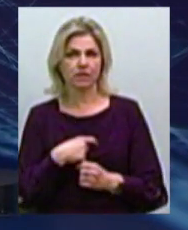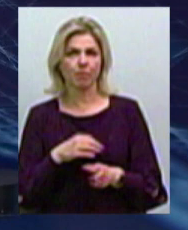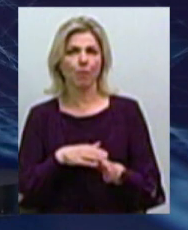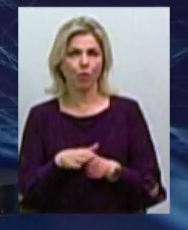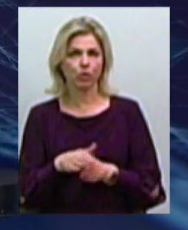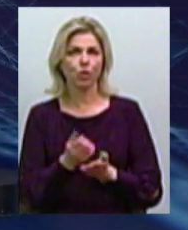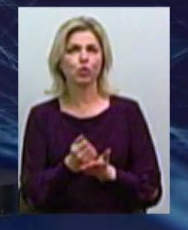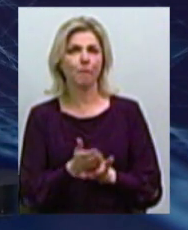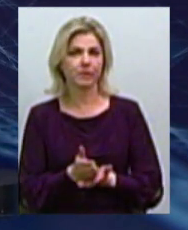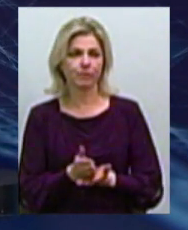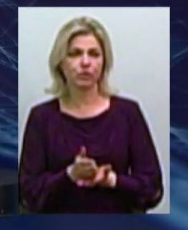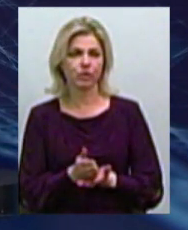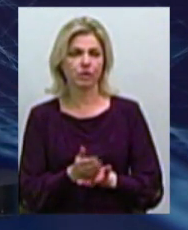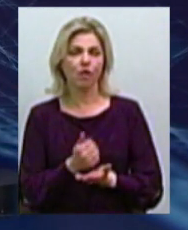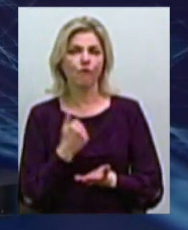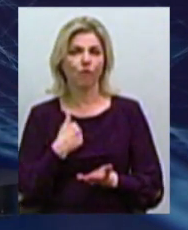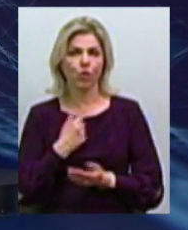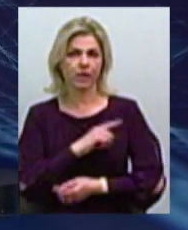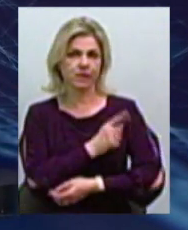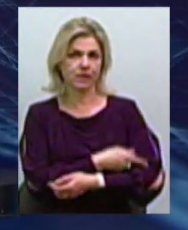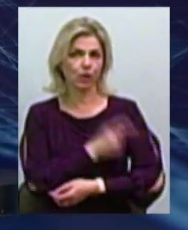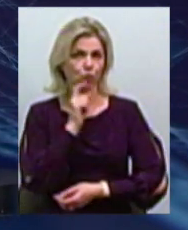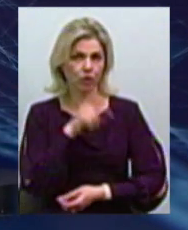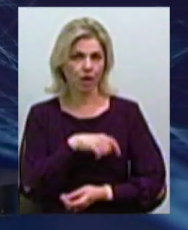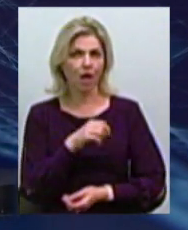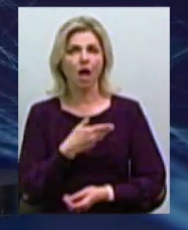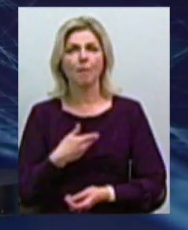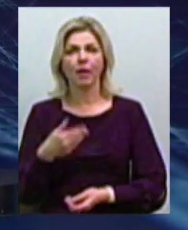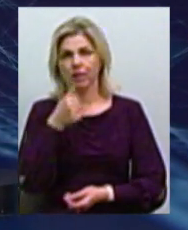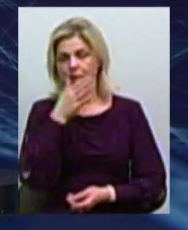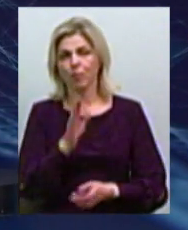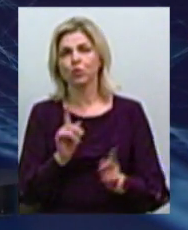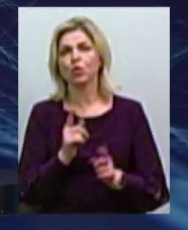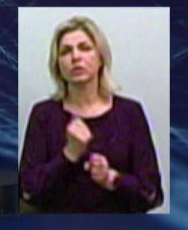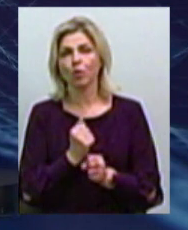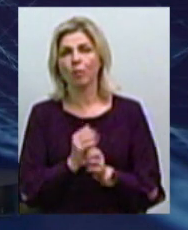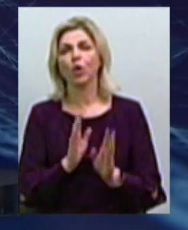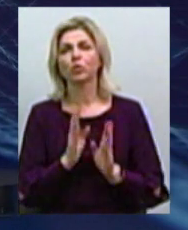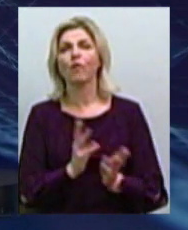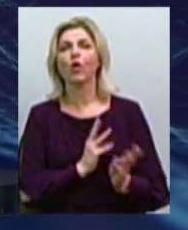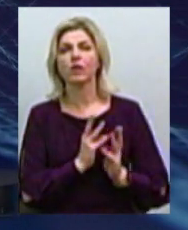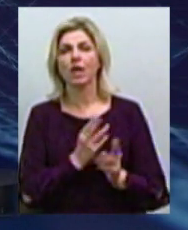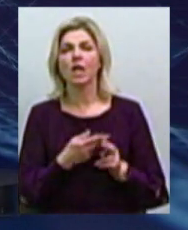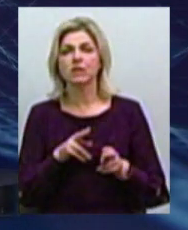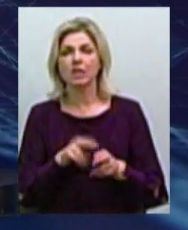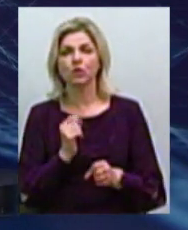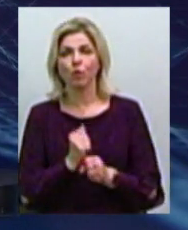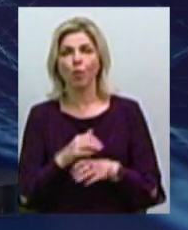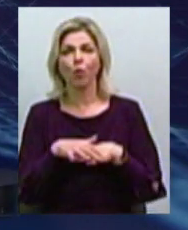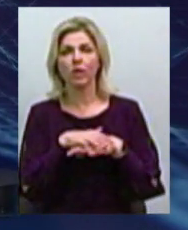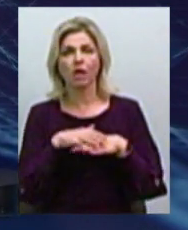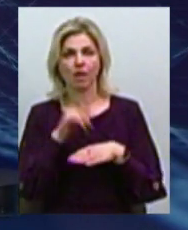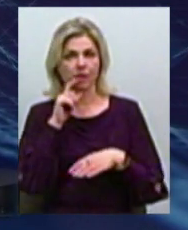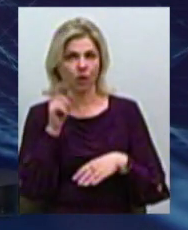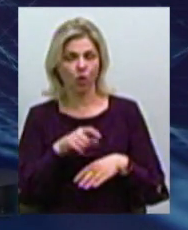забезпечення Збройних сил України. Але ми не можемо сказати, що це зробили лише волонтери. Це зробив український народ. Ота його